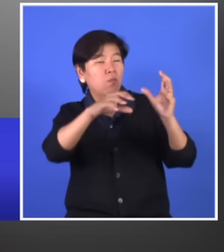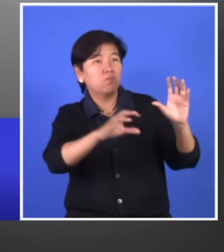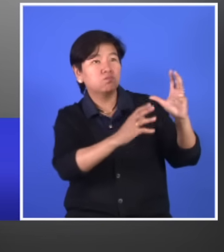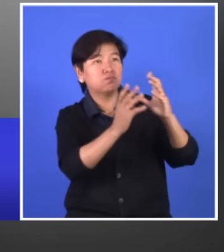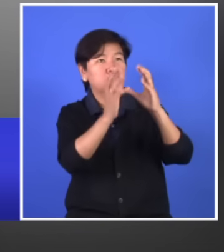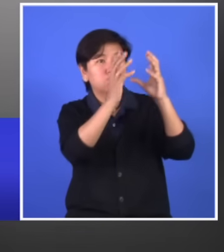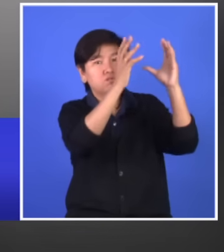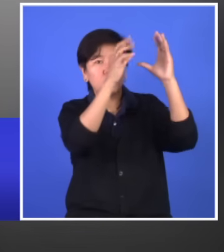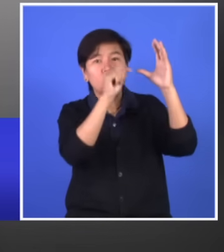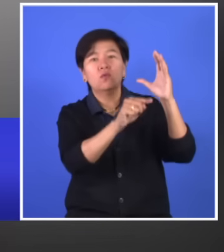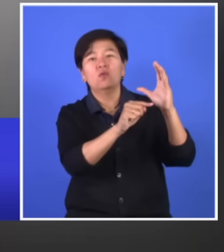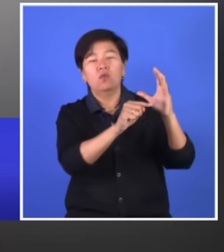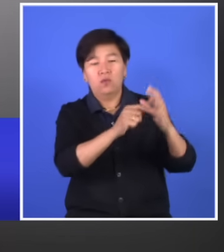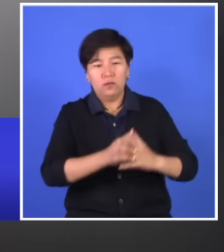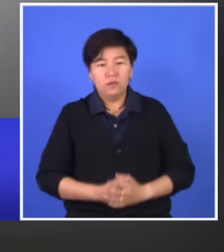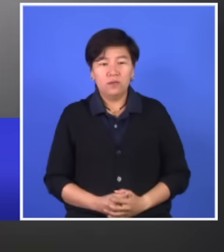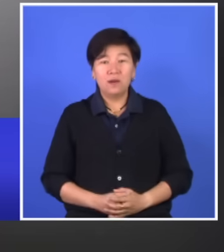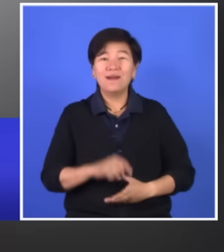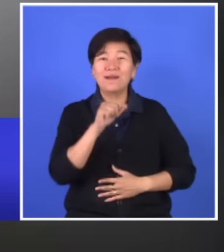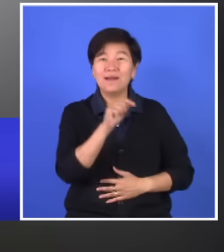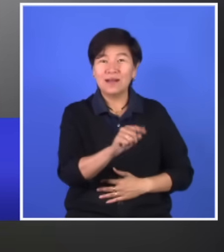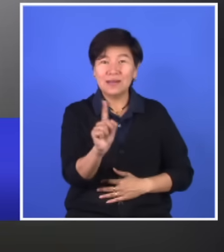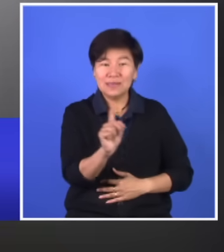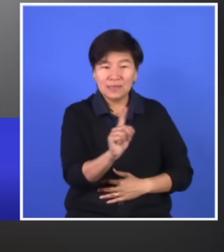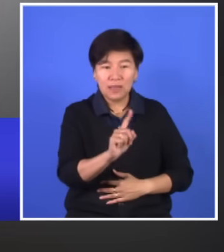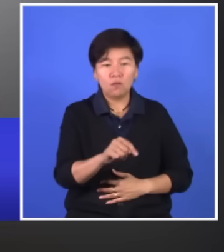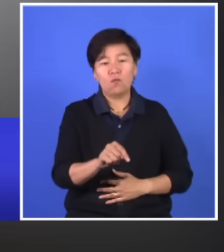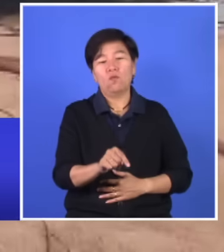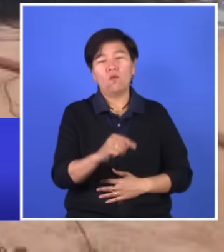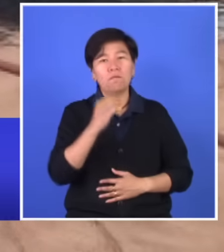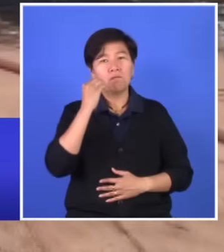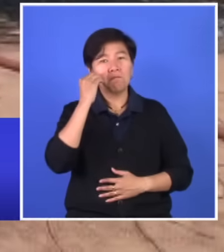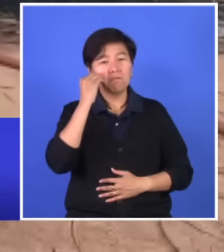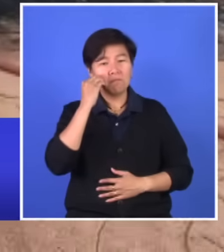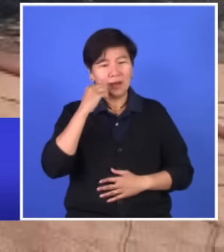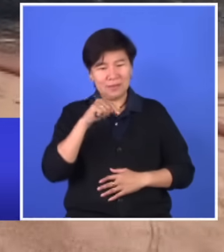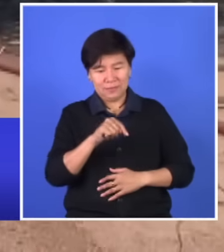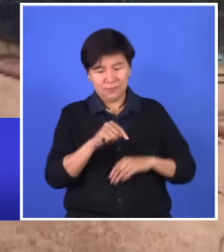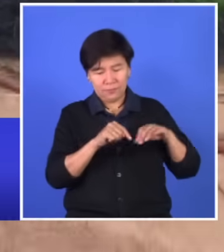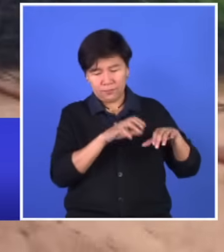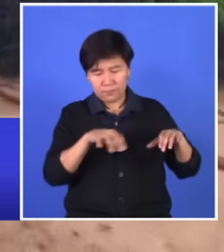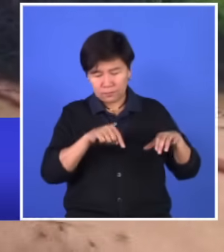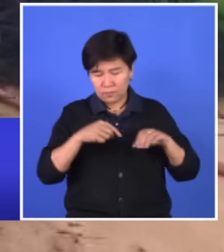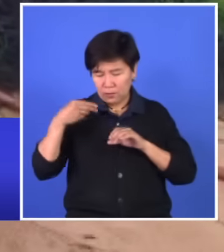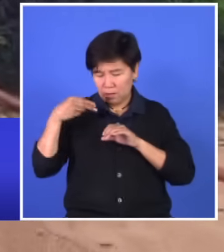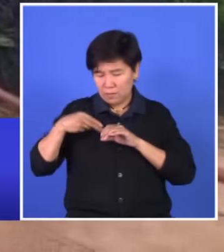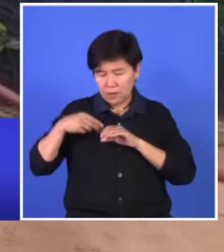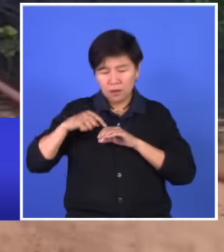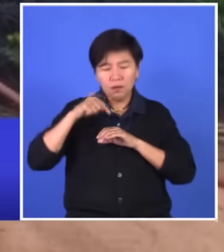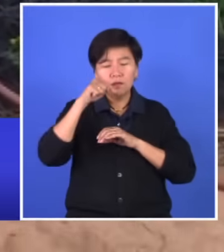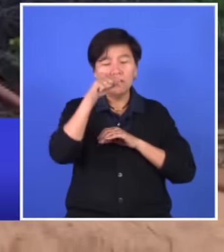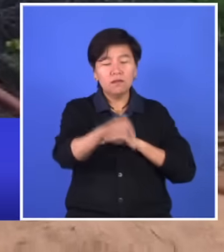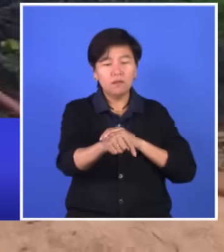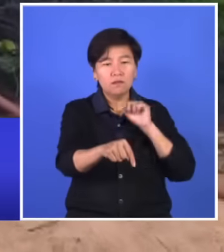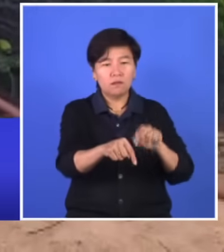พุ่งเนี่เต็มท้องฟ้าจุดเกิดเหตุอยู่ที่บริเวณที่ดินรกร้างหน้าปั๊มน้ำมันริมถนนสายห้วยใหญ่นะครับบางละมุงเนี่ยรถ